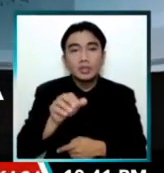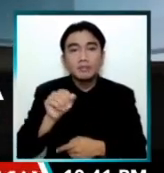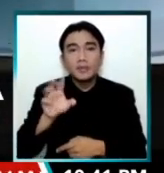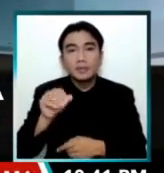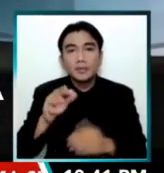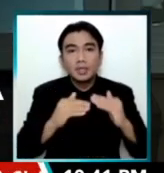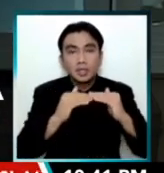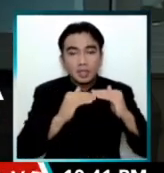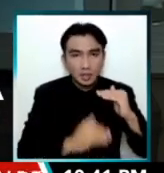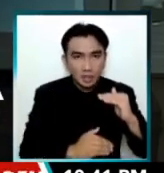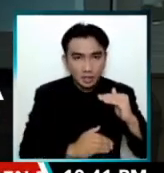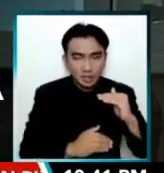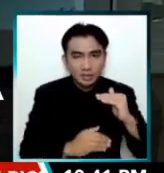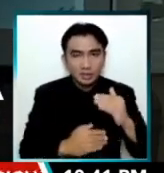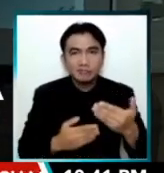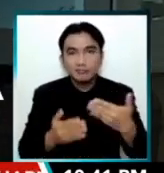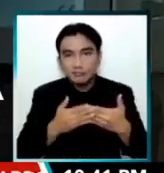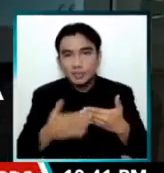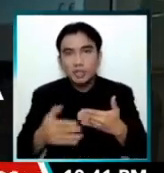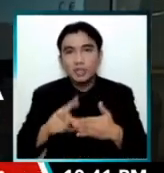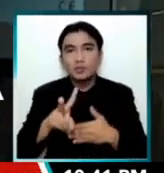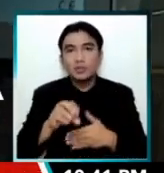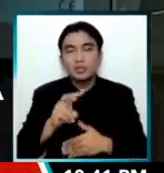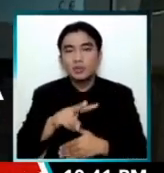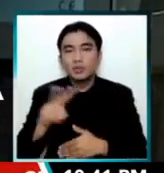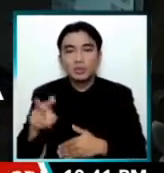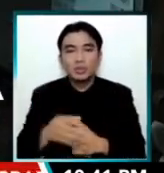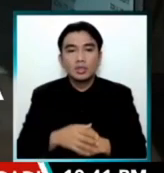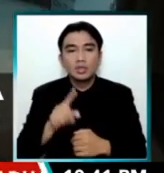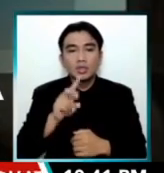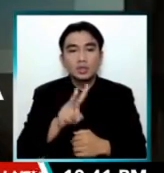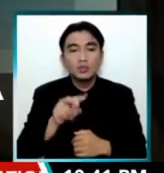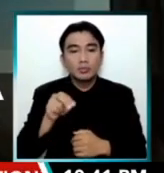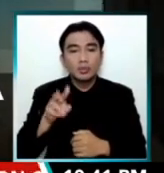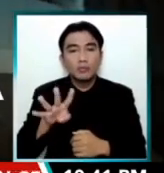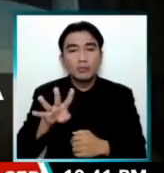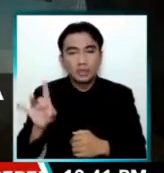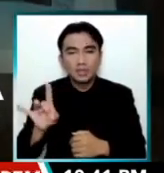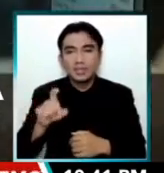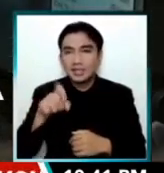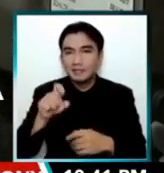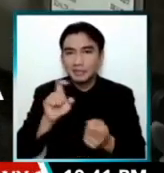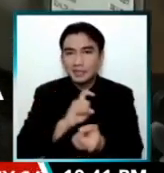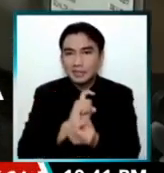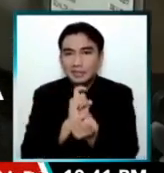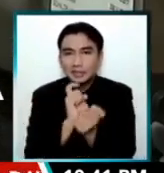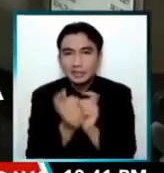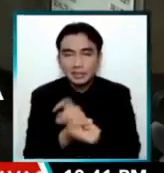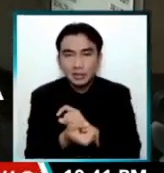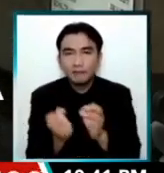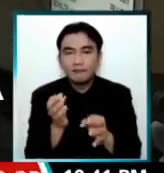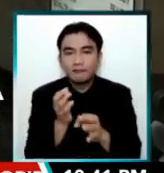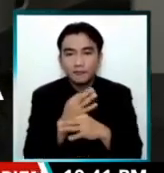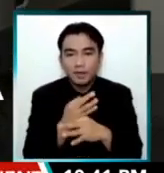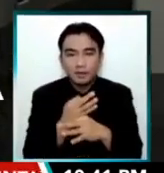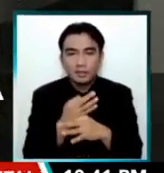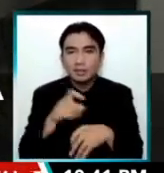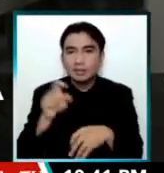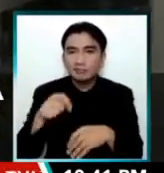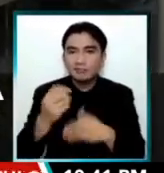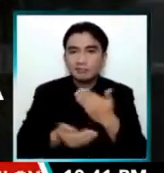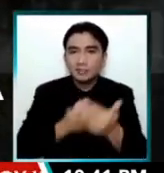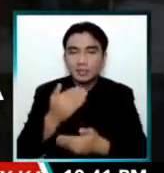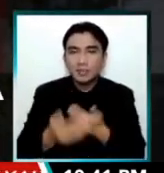2022. 2.48 million naman ang replacement plates ang kailangan pa nilang gawin. Ayon kay Vera Cruz, hindi naging sapat ang